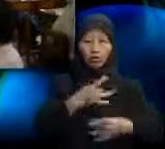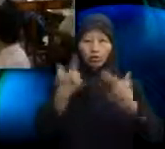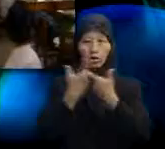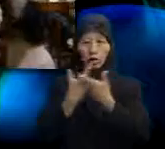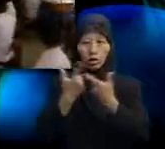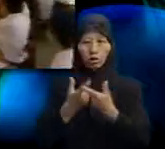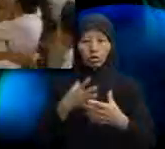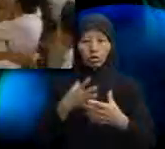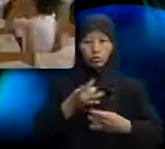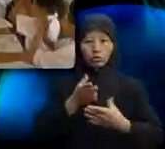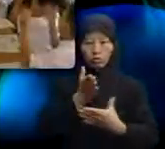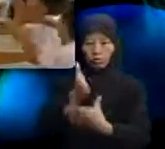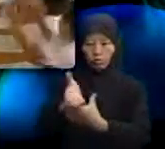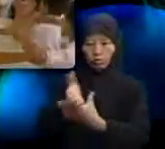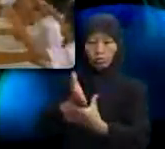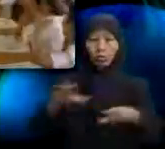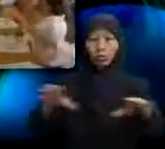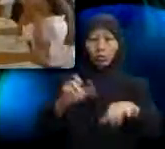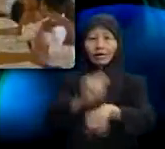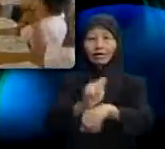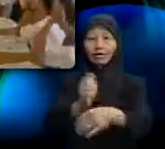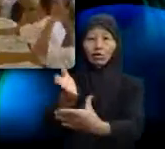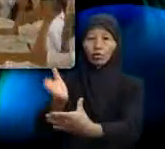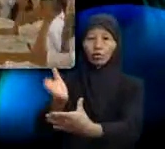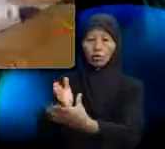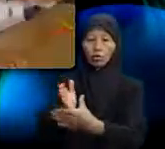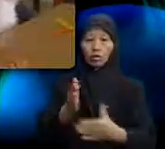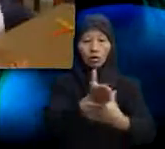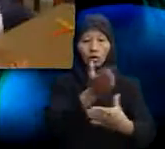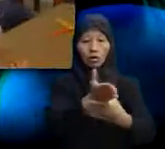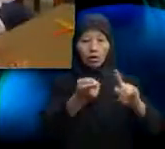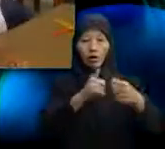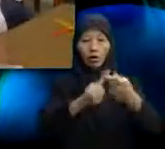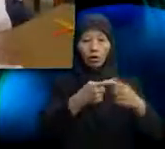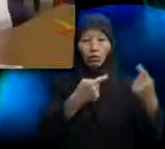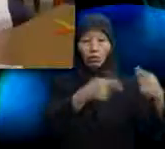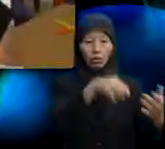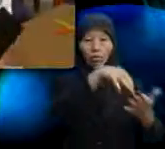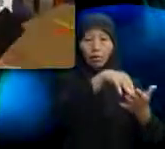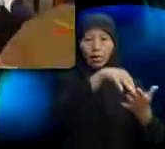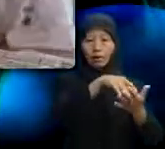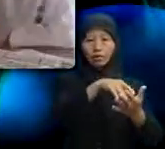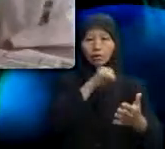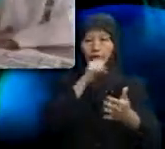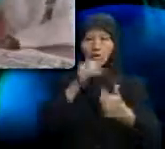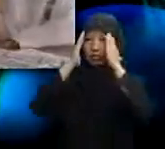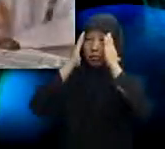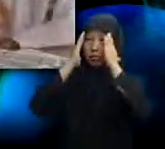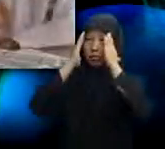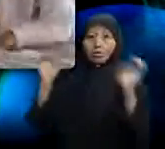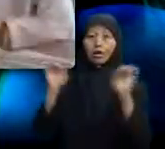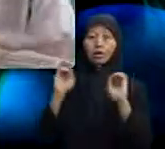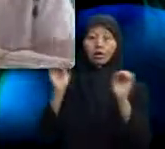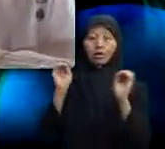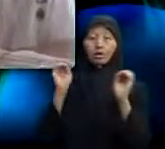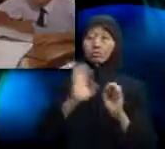bergaduh, mengganggu kawan-kawan yang menjalankan tugas kelas, mengganggu kawan-kawan yang sedang belajar, tidak memberi